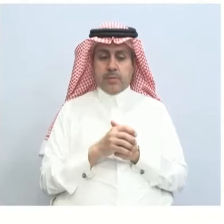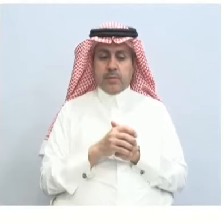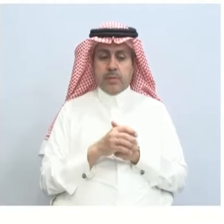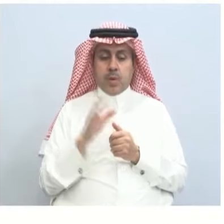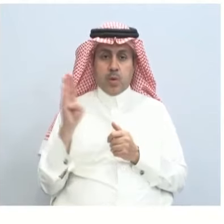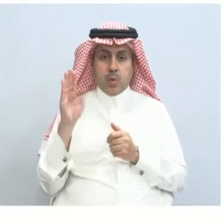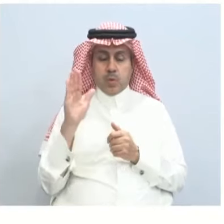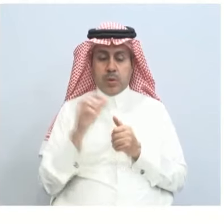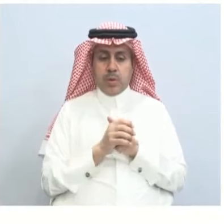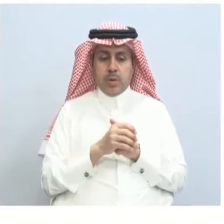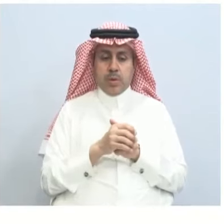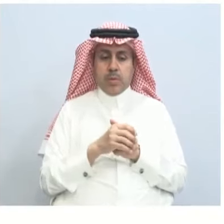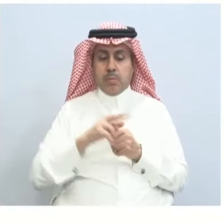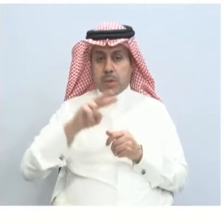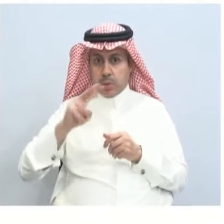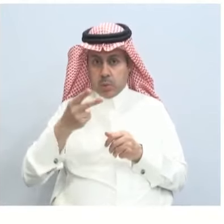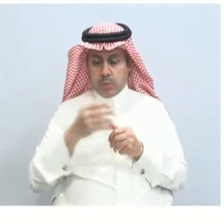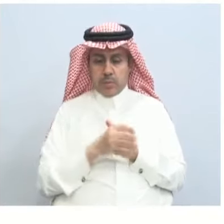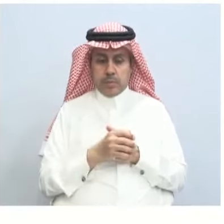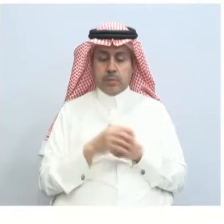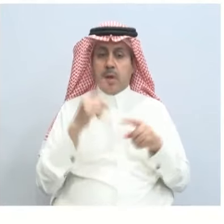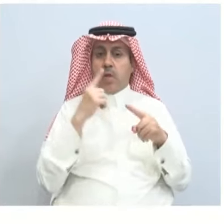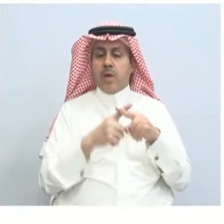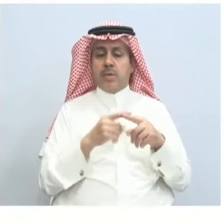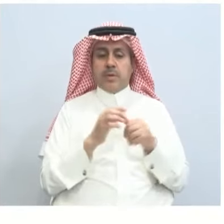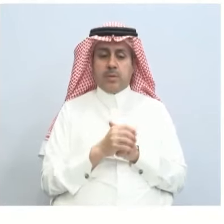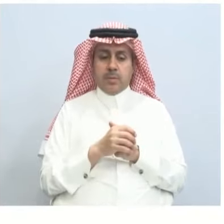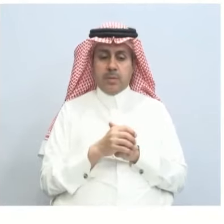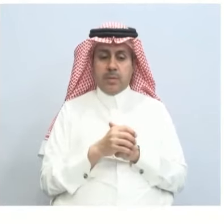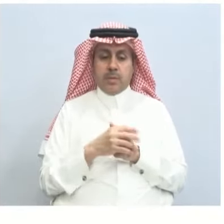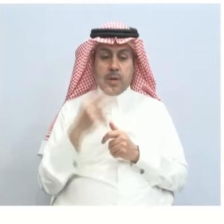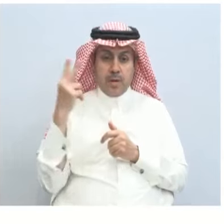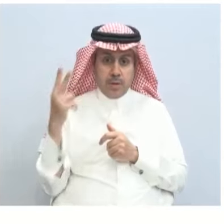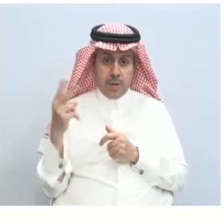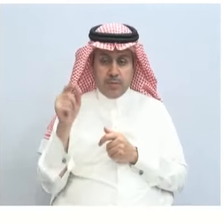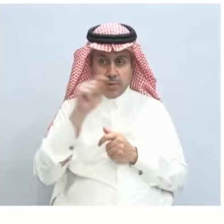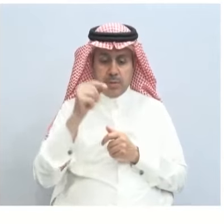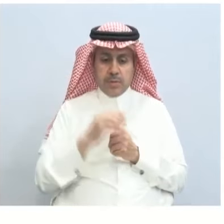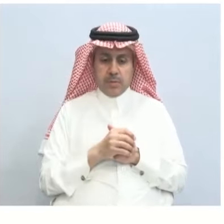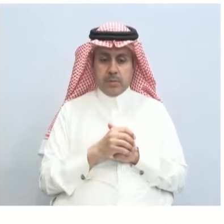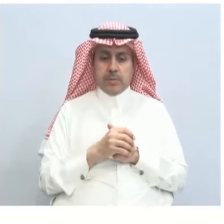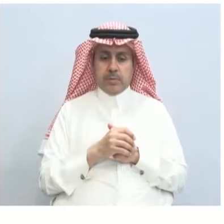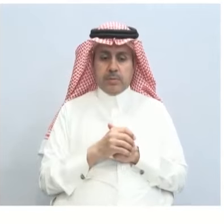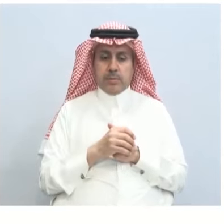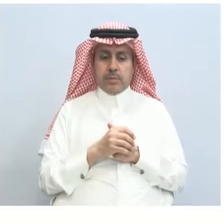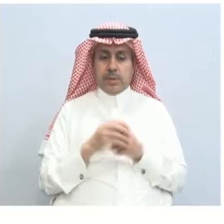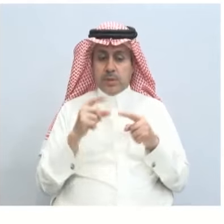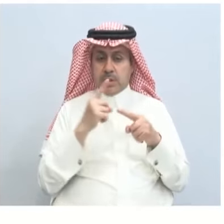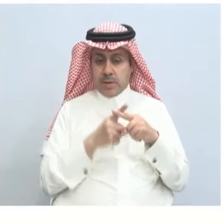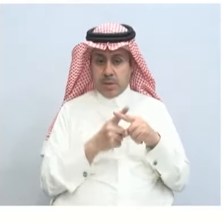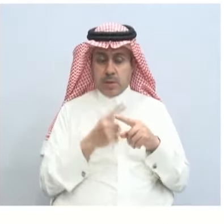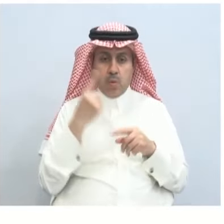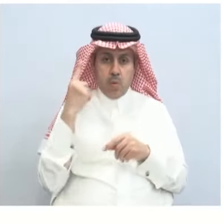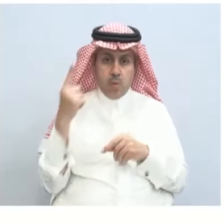انفرس او معكوس الكوساين نضرب الاكسات في بعض بقول 2 في سالب 4 ئ